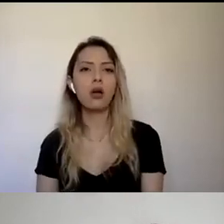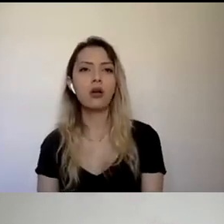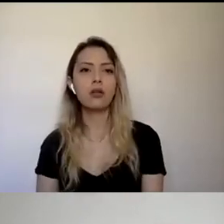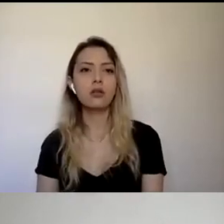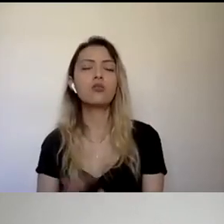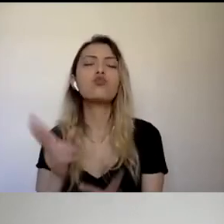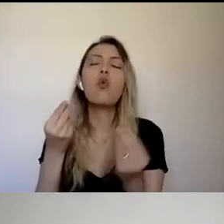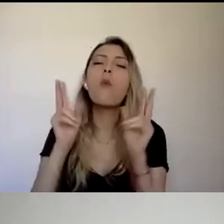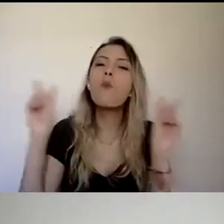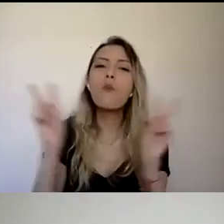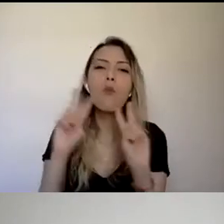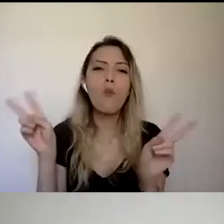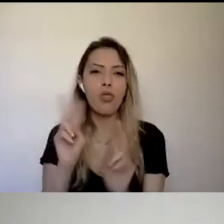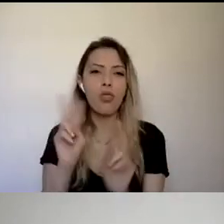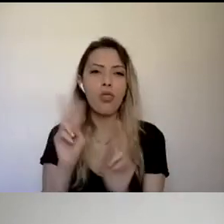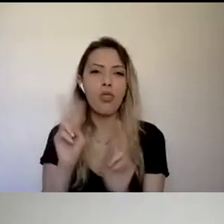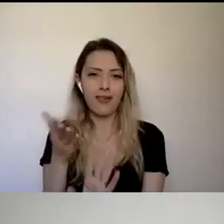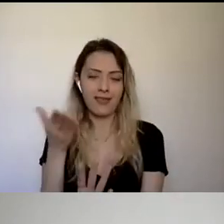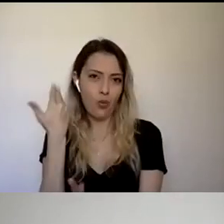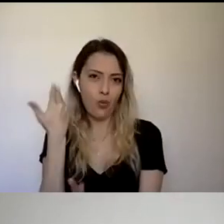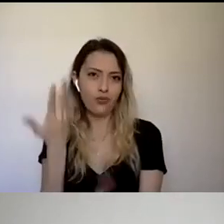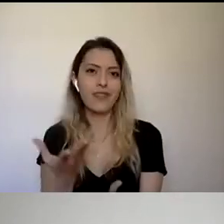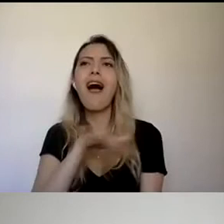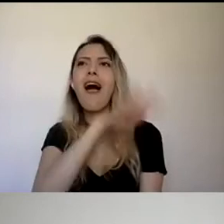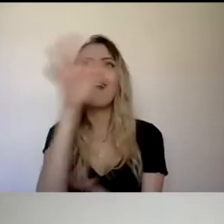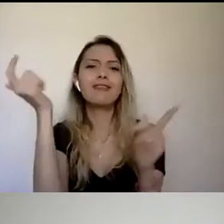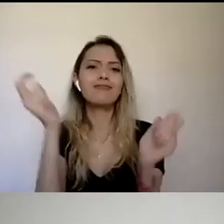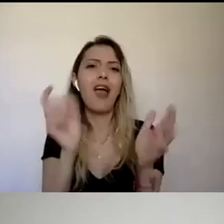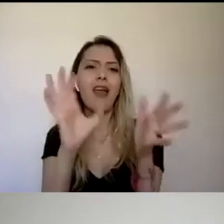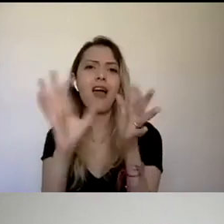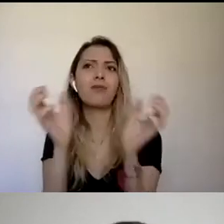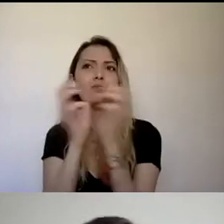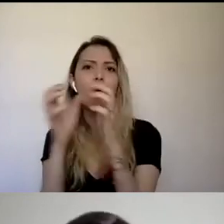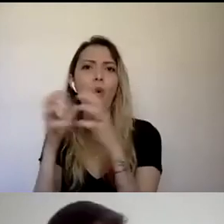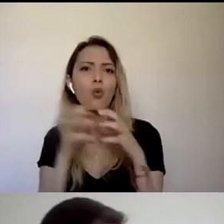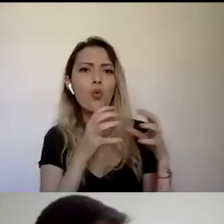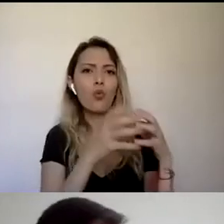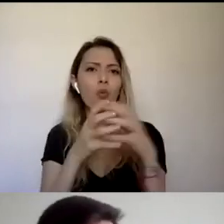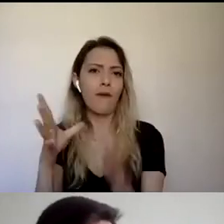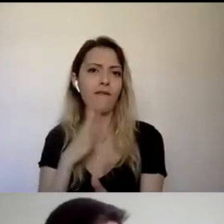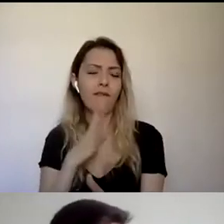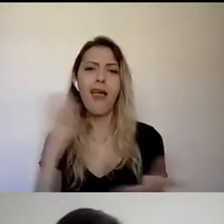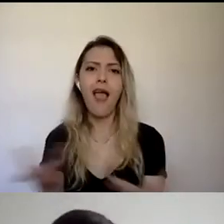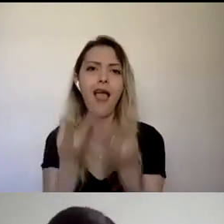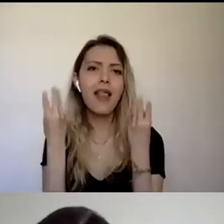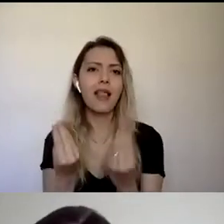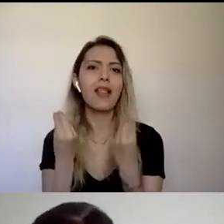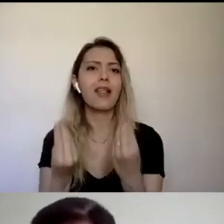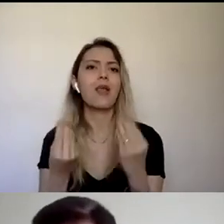modaydı ve her tarafta ağlar vardı. En iyisi sanıyorum, en iyi yollarından bir